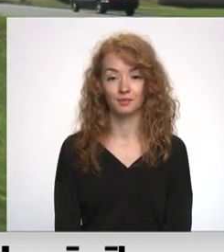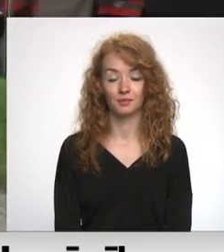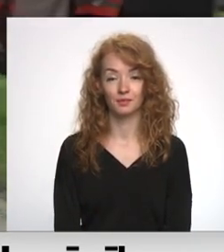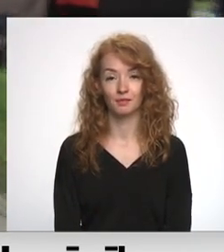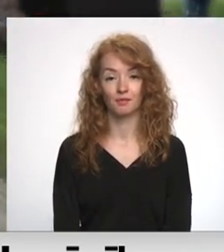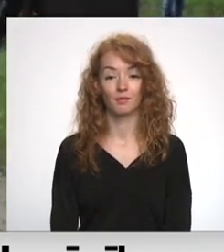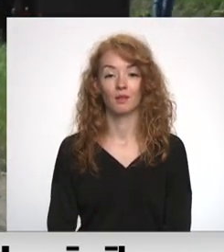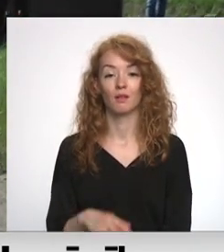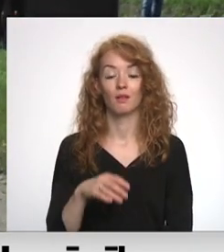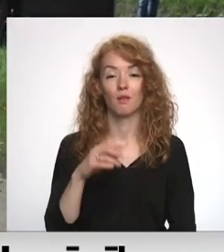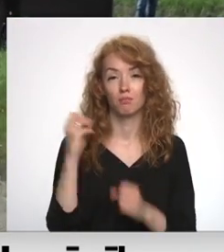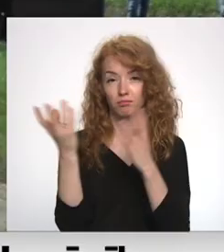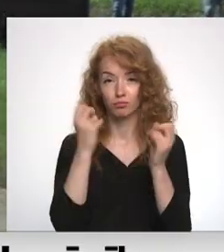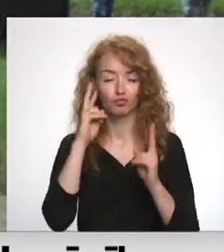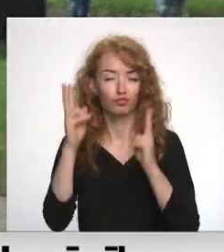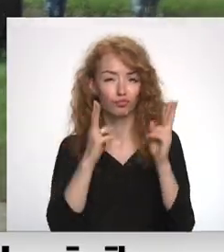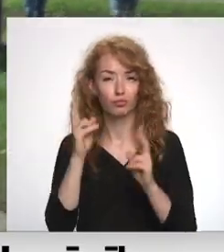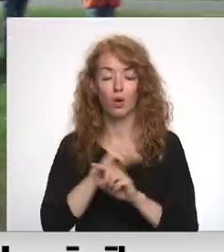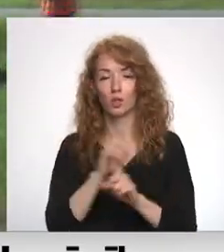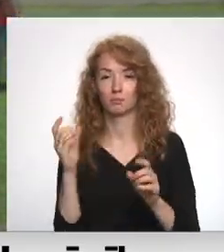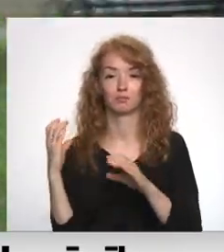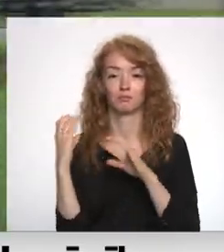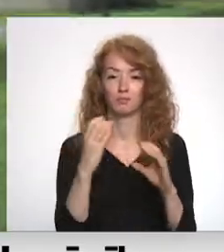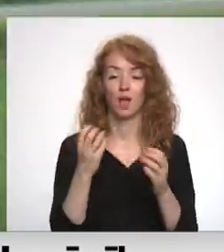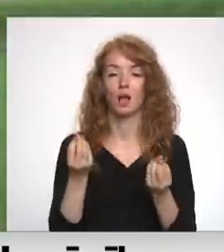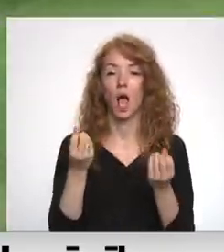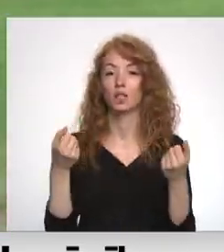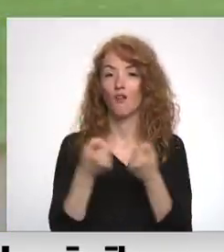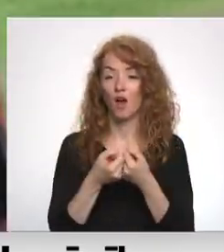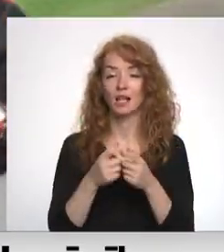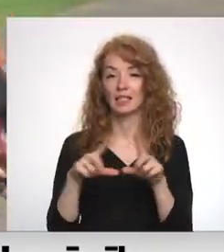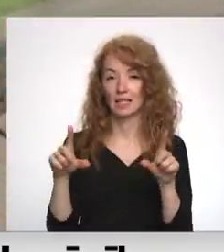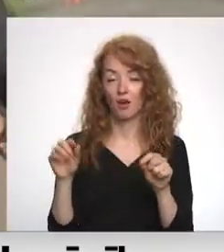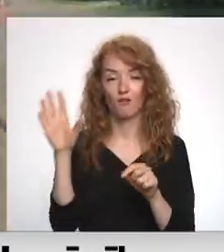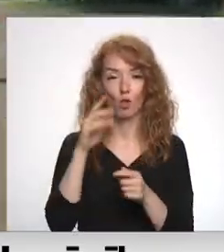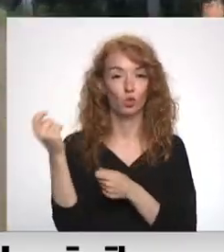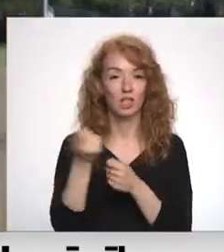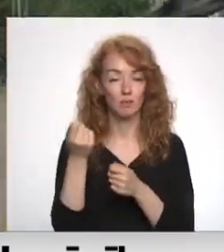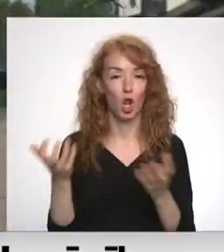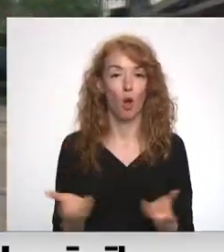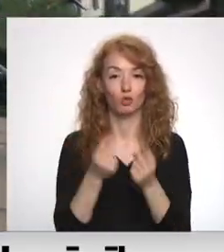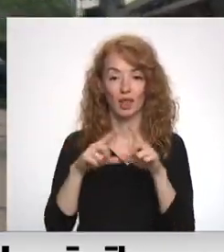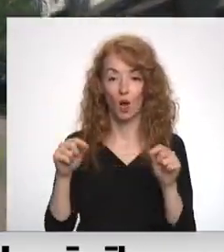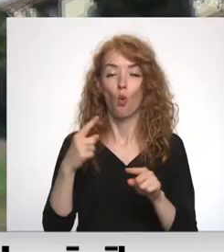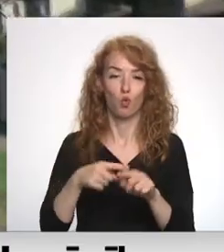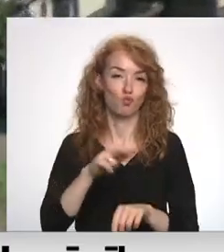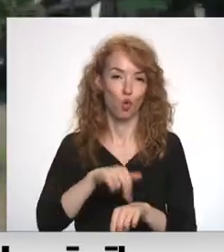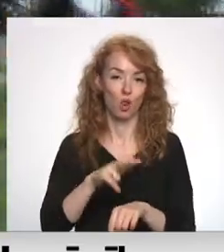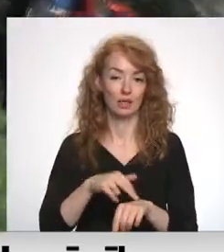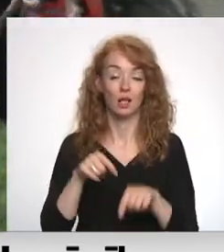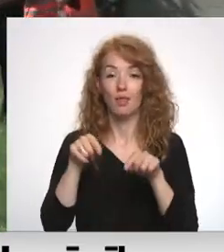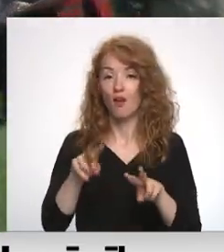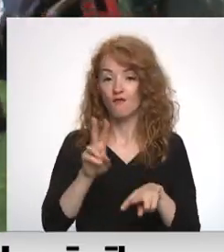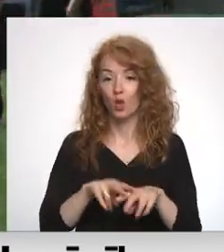Sirēnām skanot un bāku ugunī mirgojot, drīz vien ieradās gāzes avārijas dienests, valsts ugunsdzēsības un glābšanas dienests un policija. Notikuma vietā